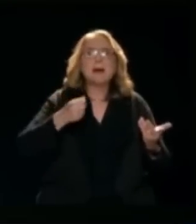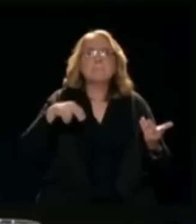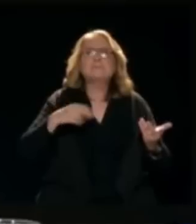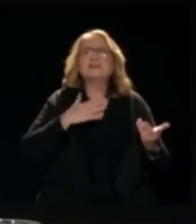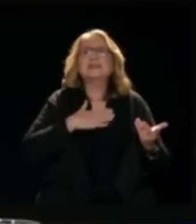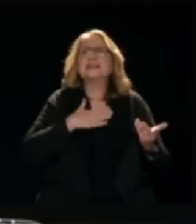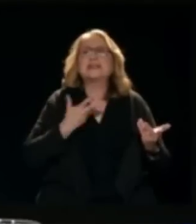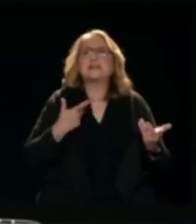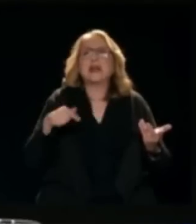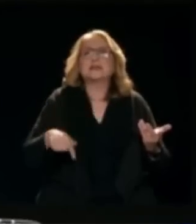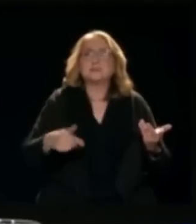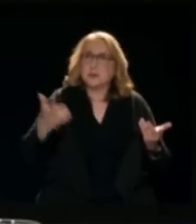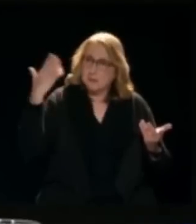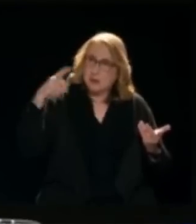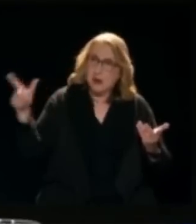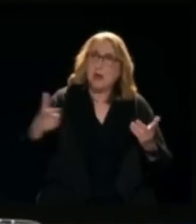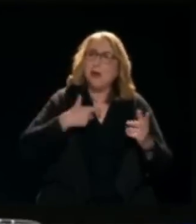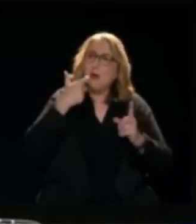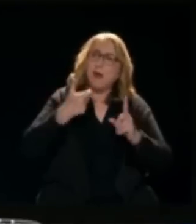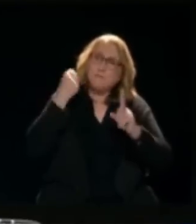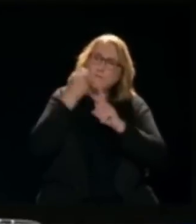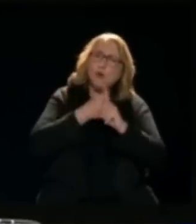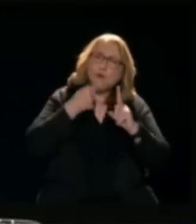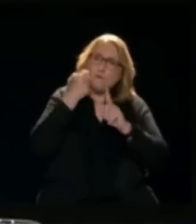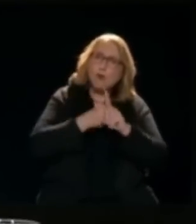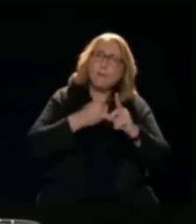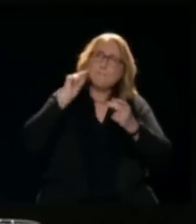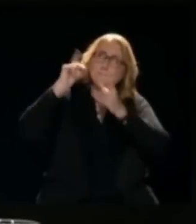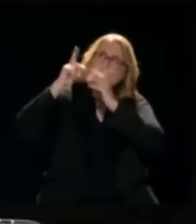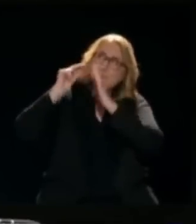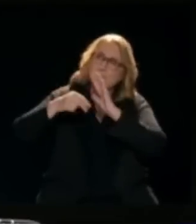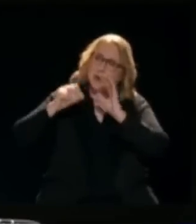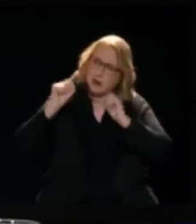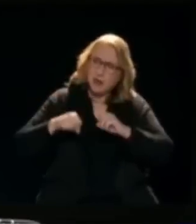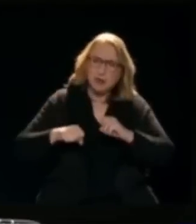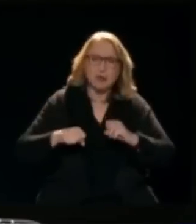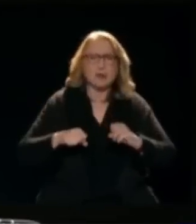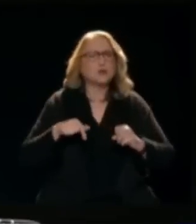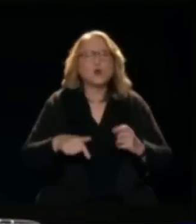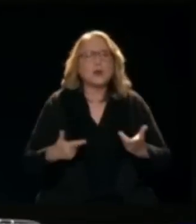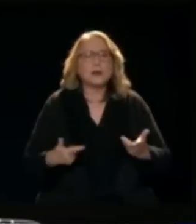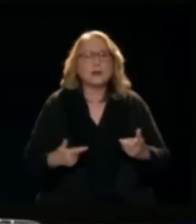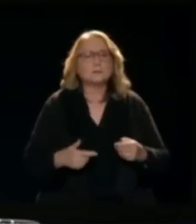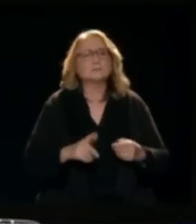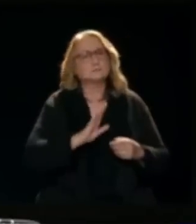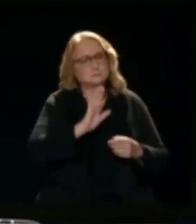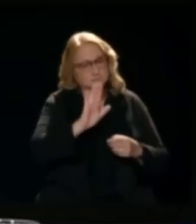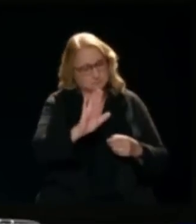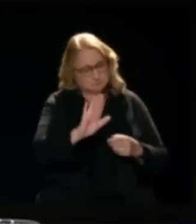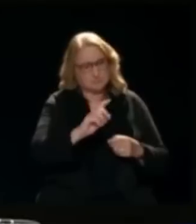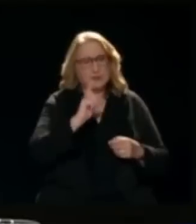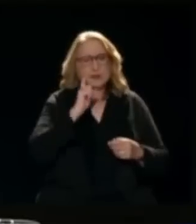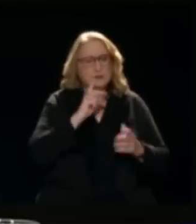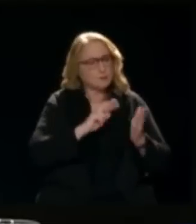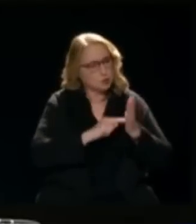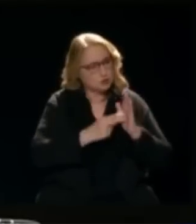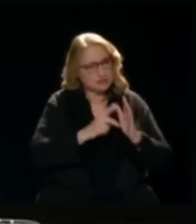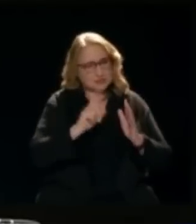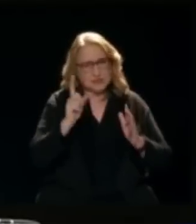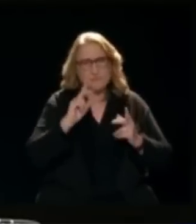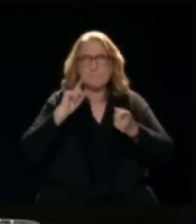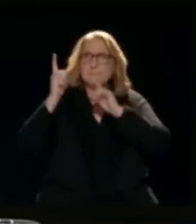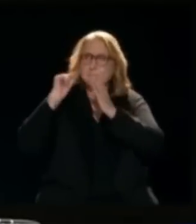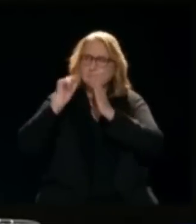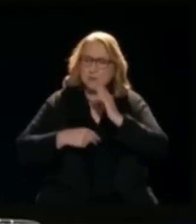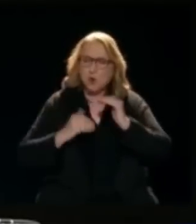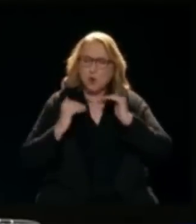Ελλάδα? Κοιτάξτε, πρώτον δεν έχουμε βγει από τα μνημόνια. Αυτό που έγινε τον Αύγουστο του 2018 είναι ότι σταμάτησαν να μας χρηματοδοτούν μέσω του Ευρωπαϊκού